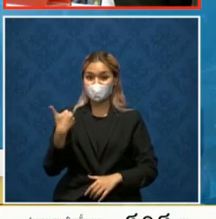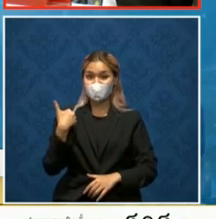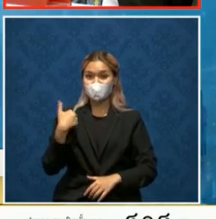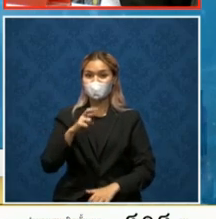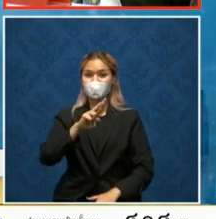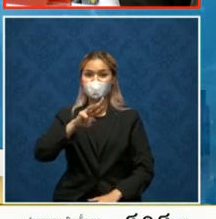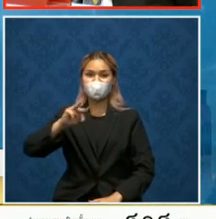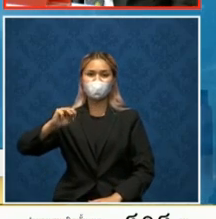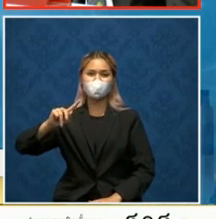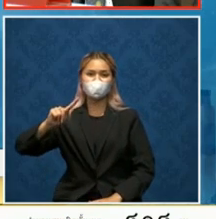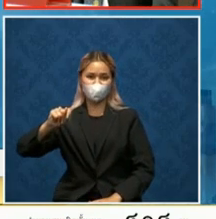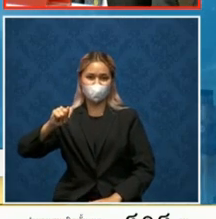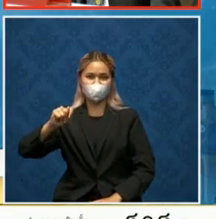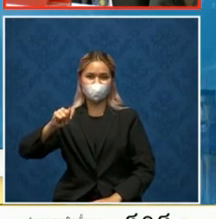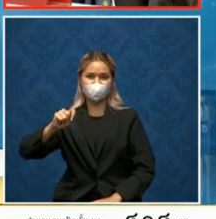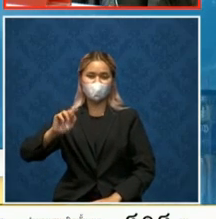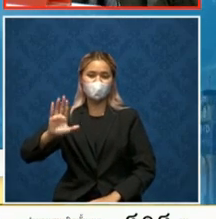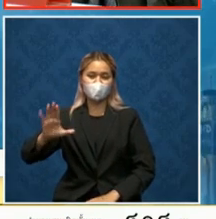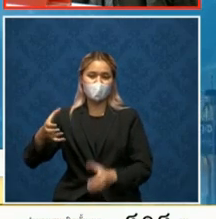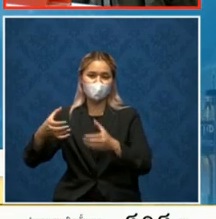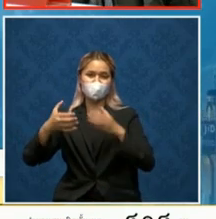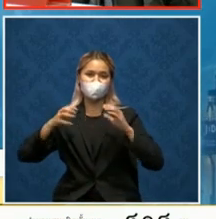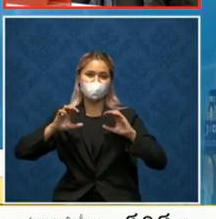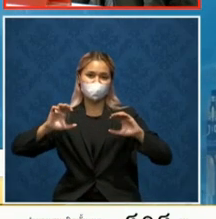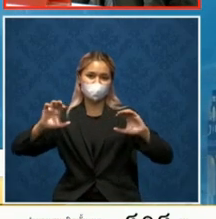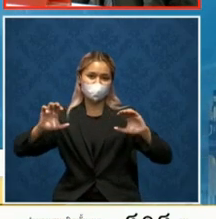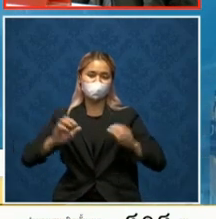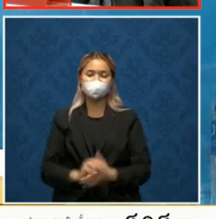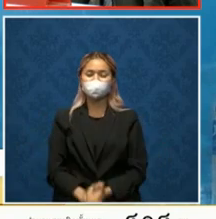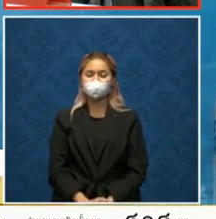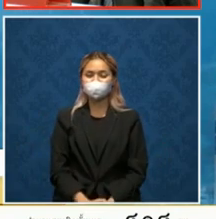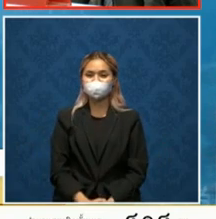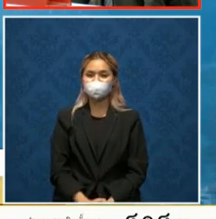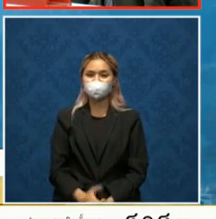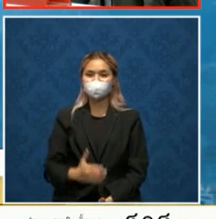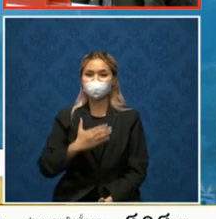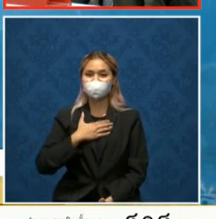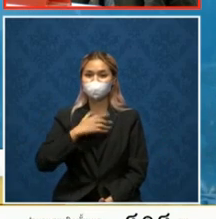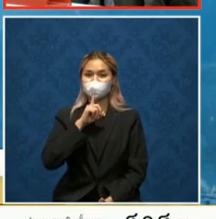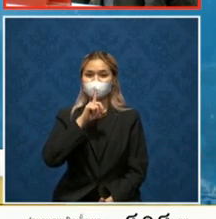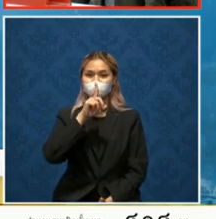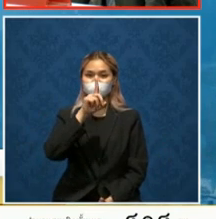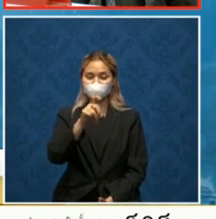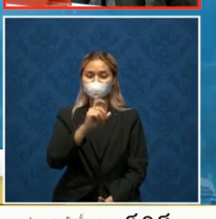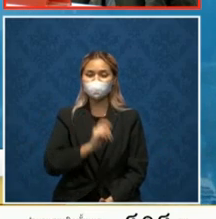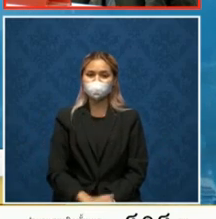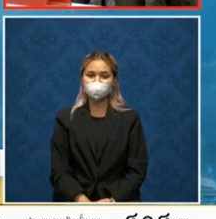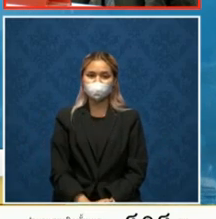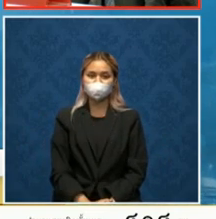อยู่รัฐบาลนี้จึงถามว่ารัฐบาล